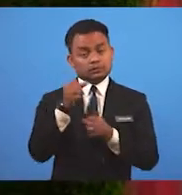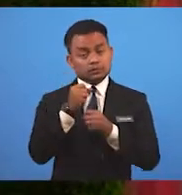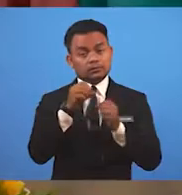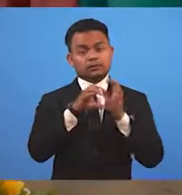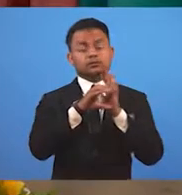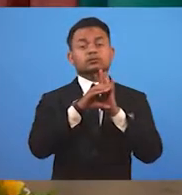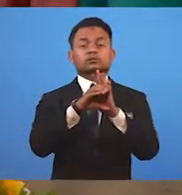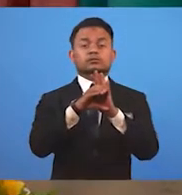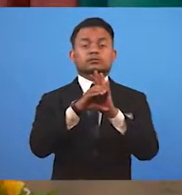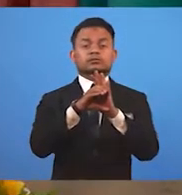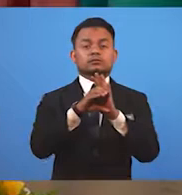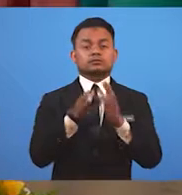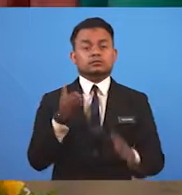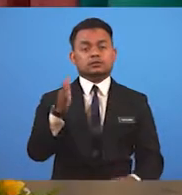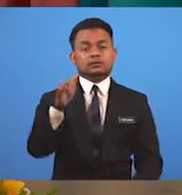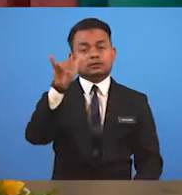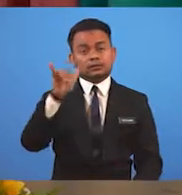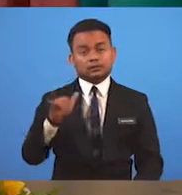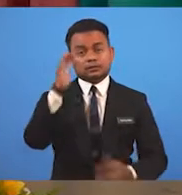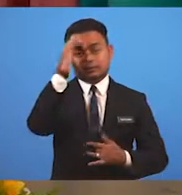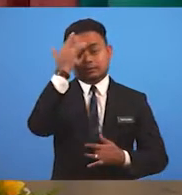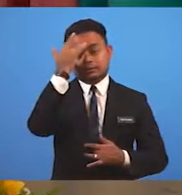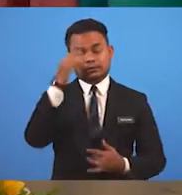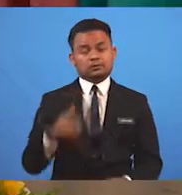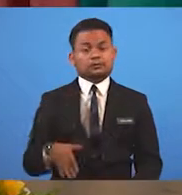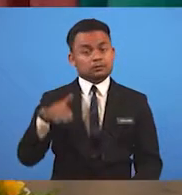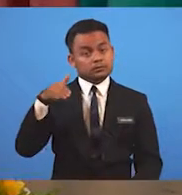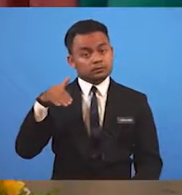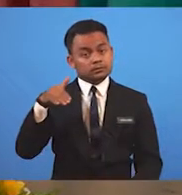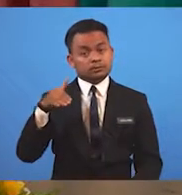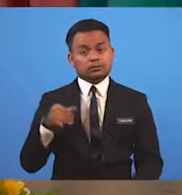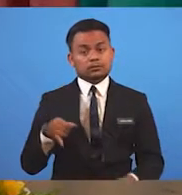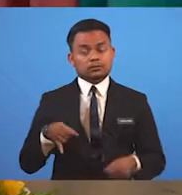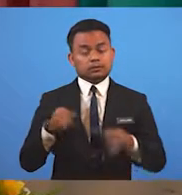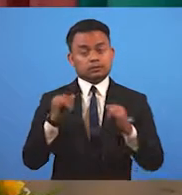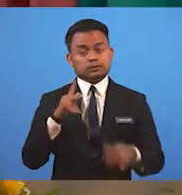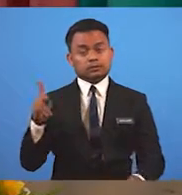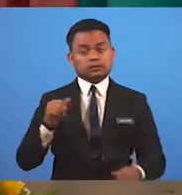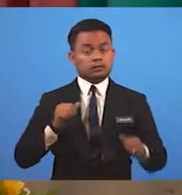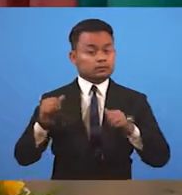Tak. Yang menggunakan ni?